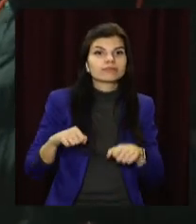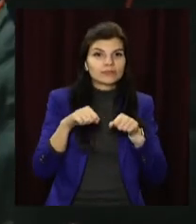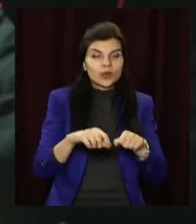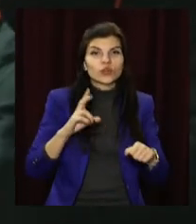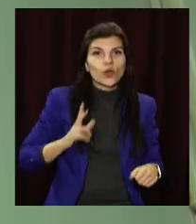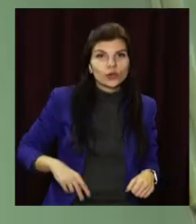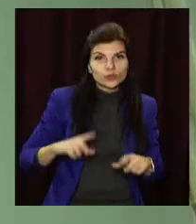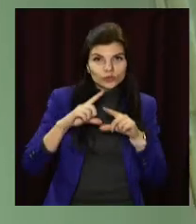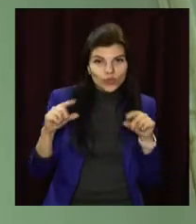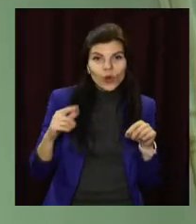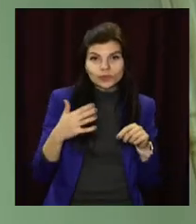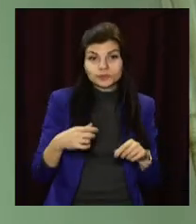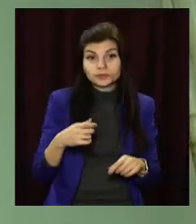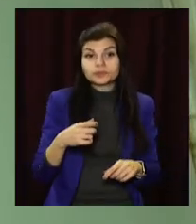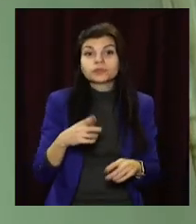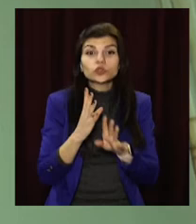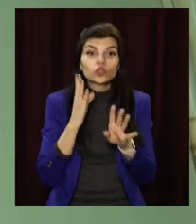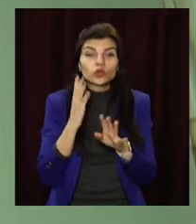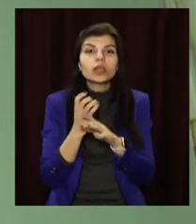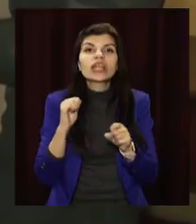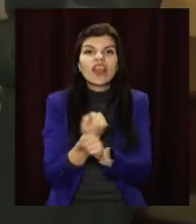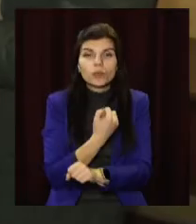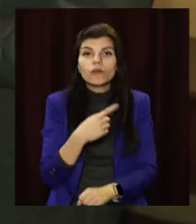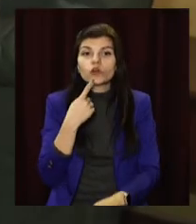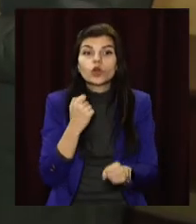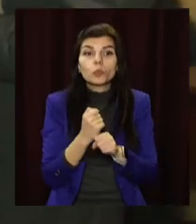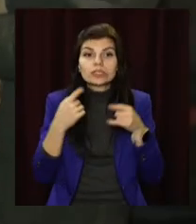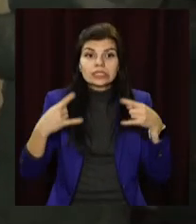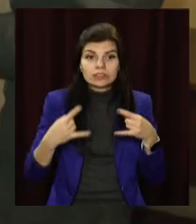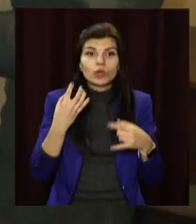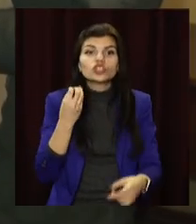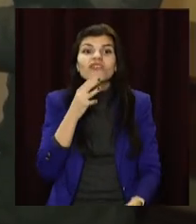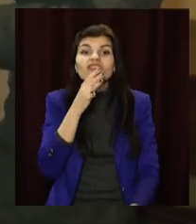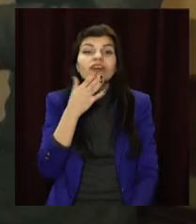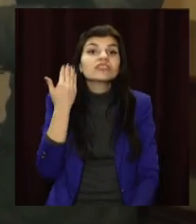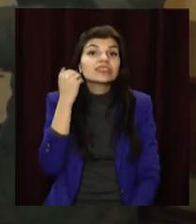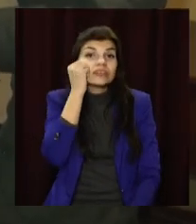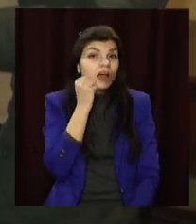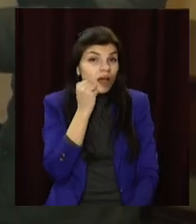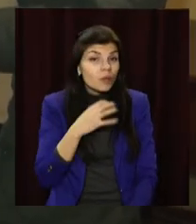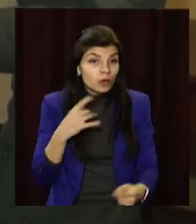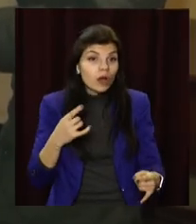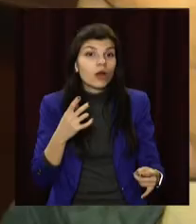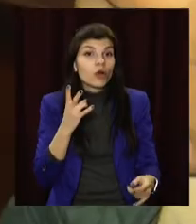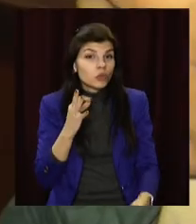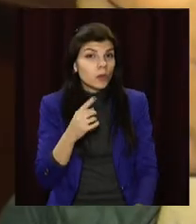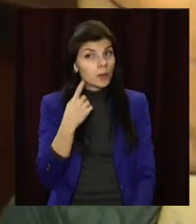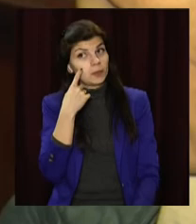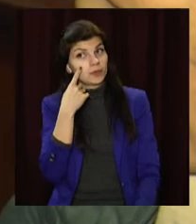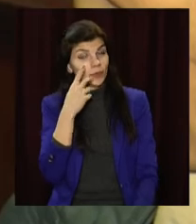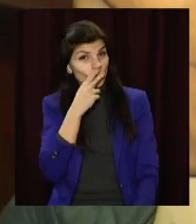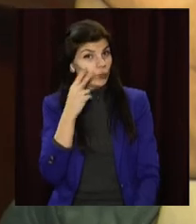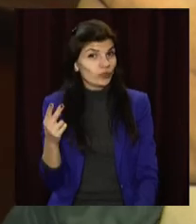ми зустріли якраз у черзі до травмпункту. Жінка каже, робили знімки ще на старому рентгенапараті. Проте краєм ока вона